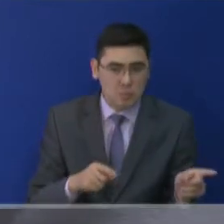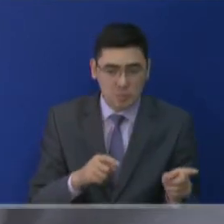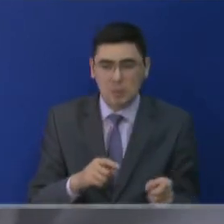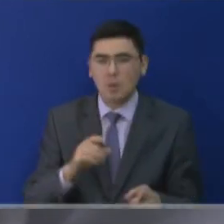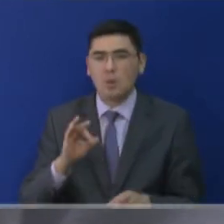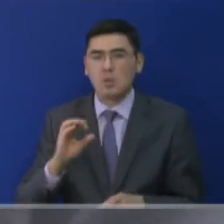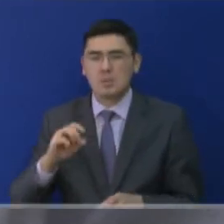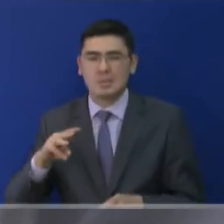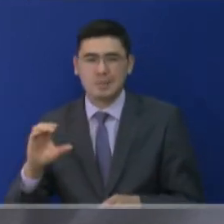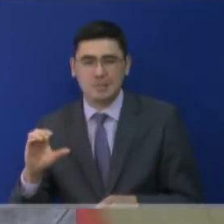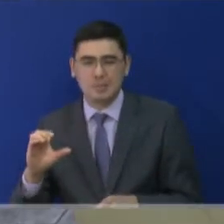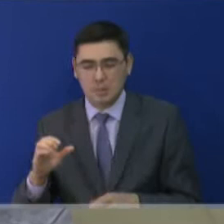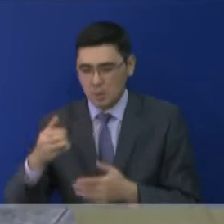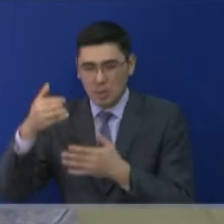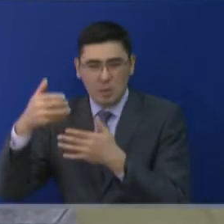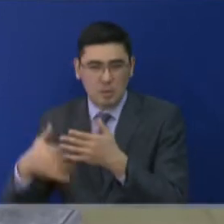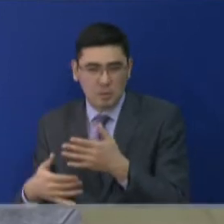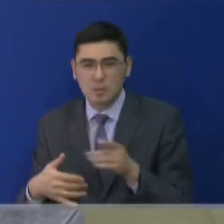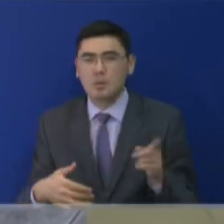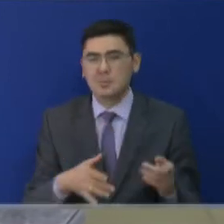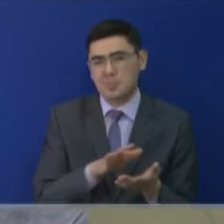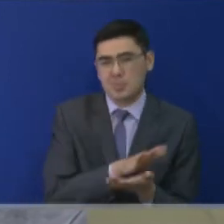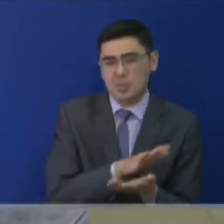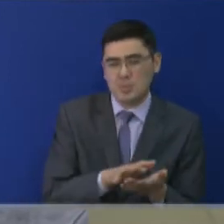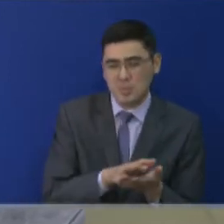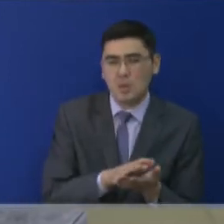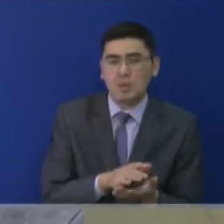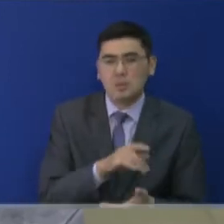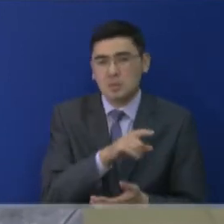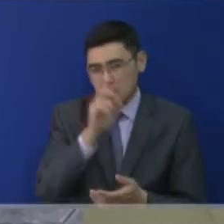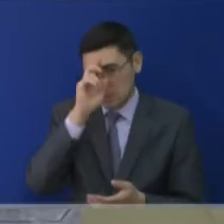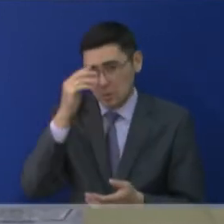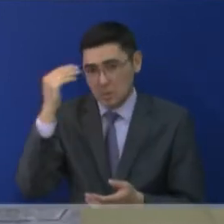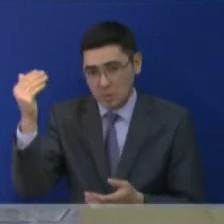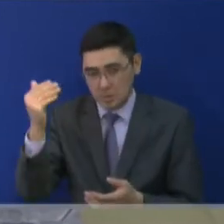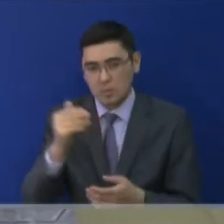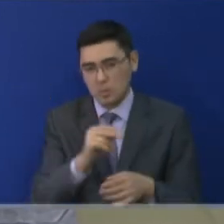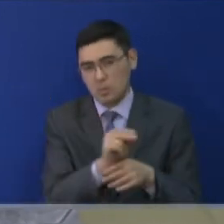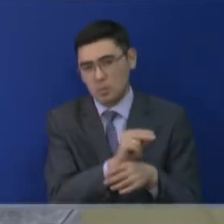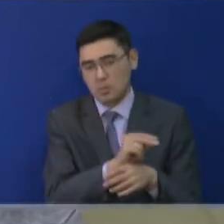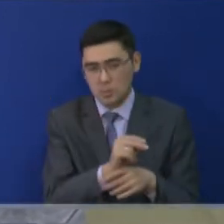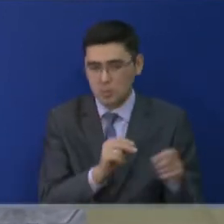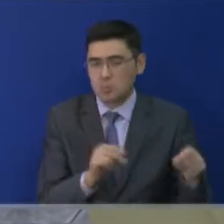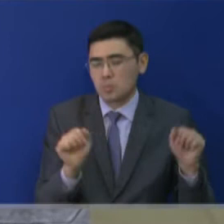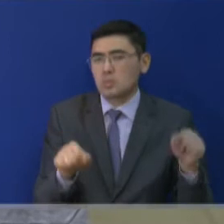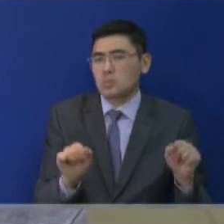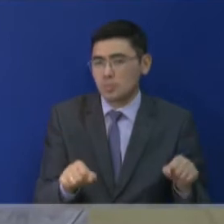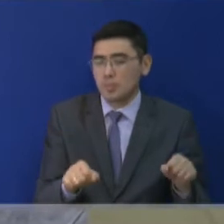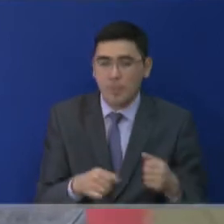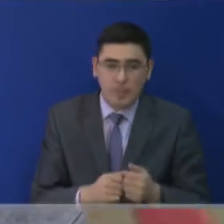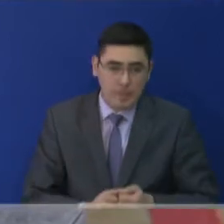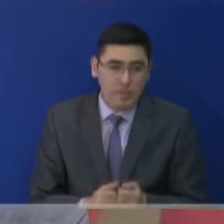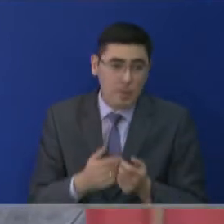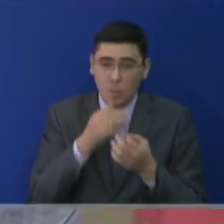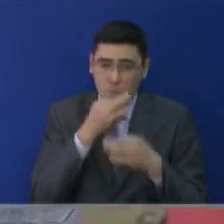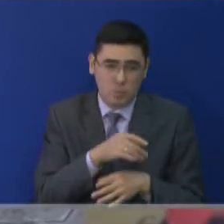міндетті әлеуметтік медициналық сақтандыру жүйесі мен тегін медициналық көмектің мемлекеттік көлеміне жататын қызметтерді алуына болады. Яғни кез